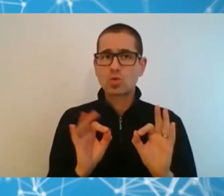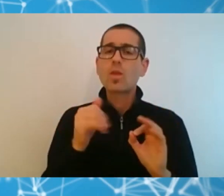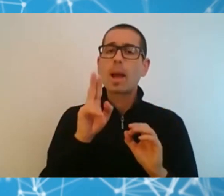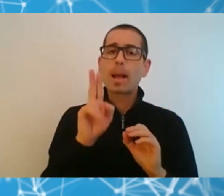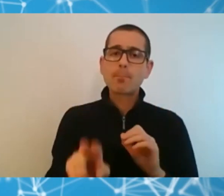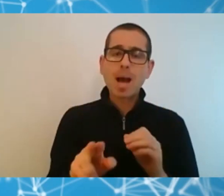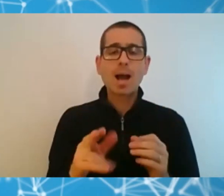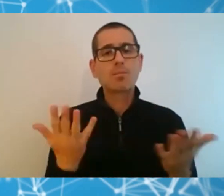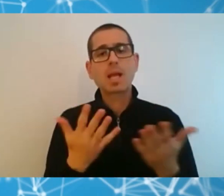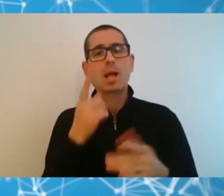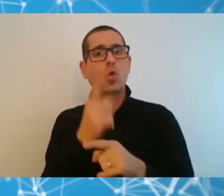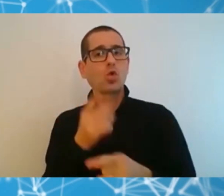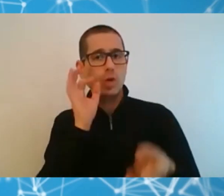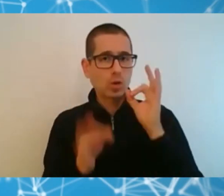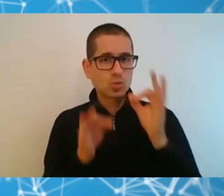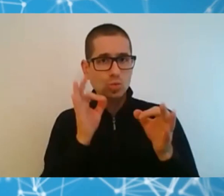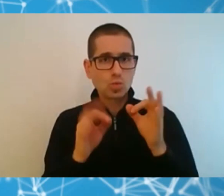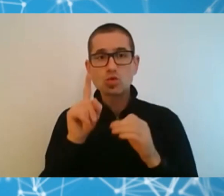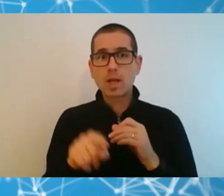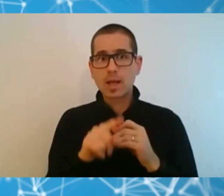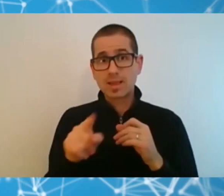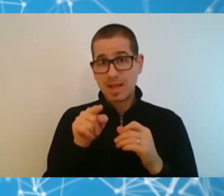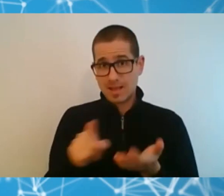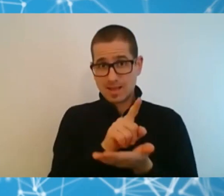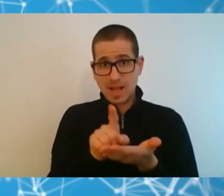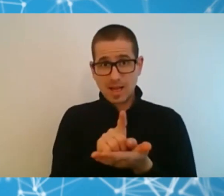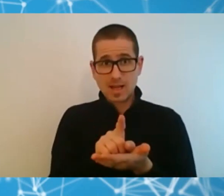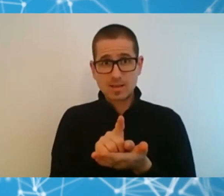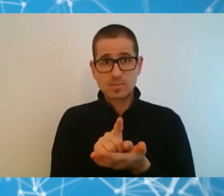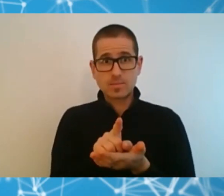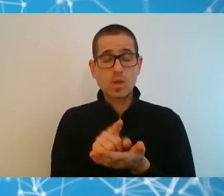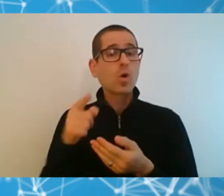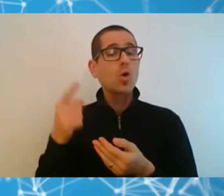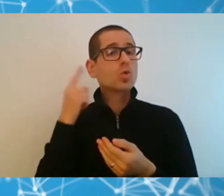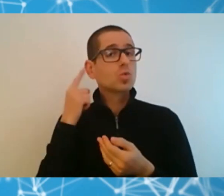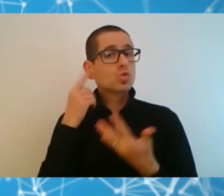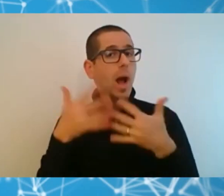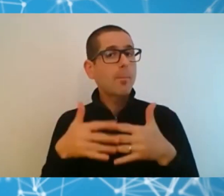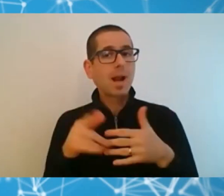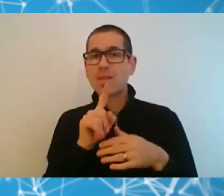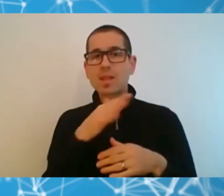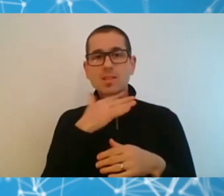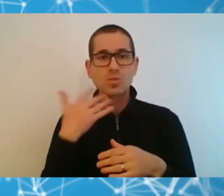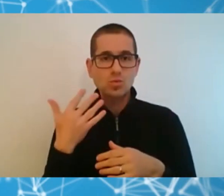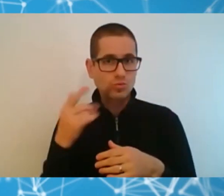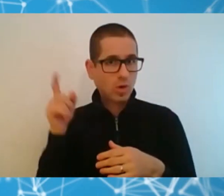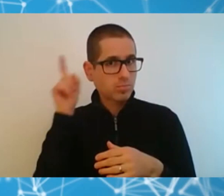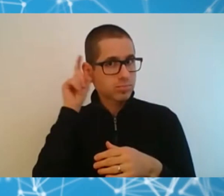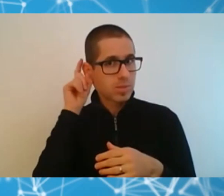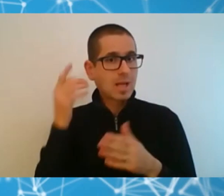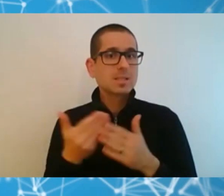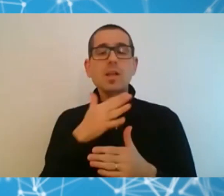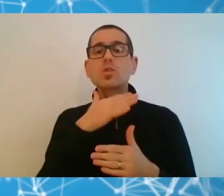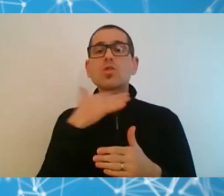določene izkušnje in pravzaprav takrat, ko slušni aparati ne zadoščajo za zadovoljivo